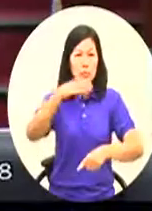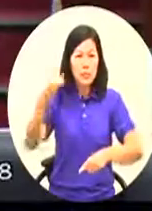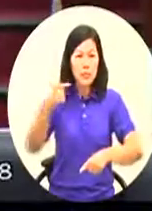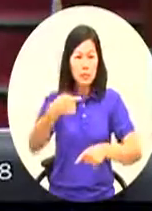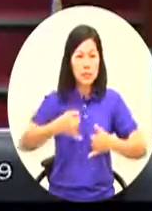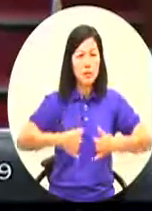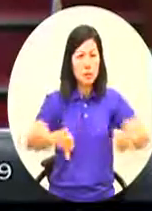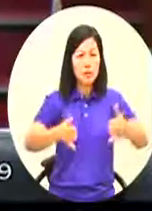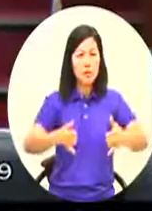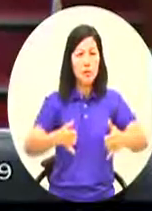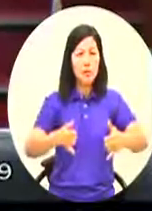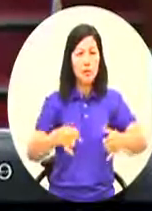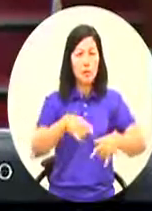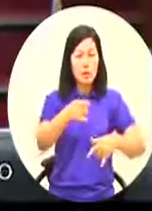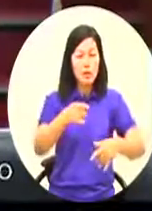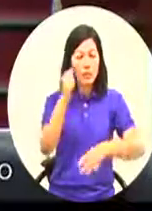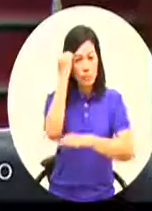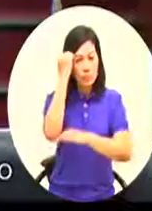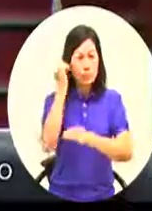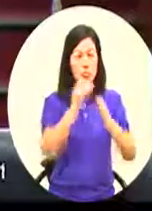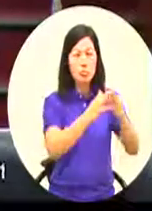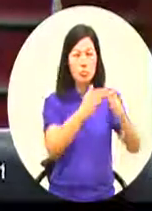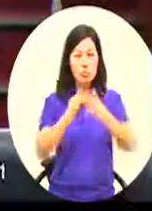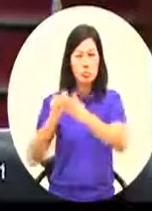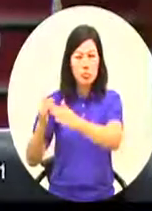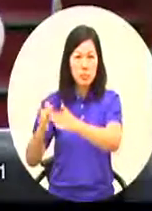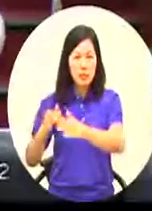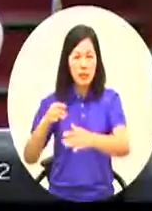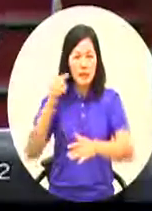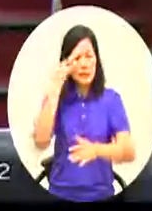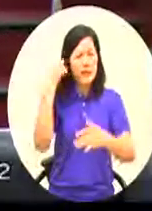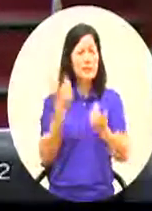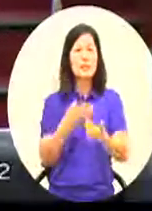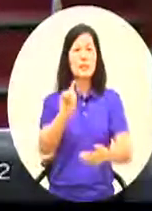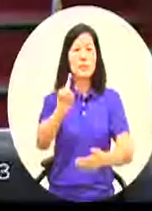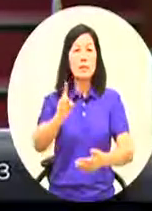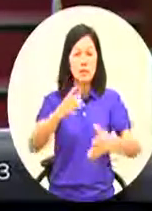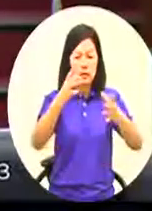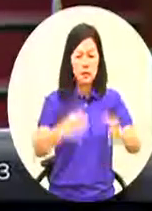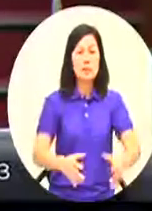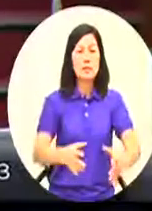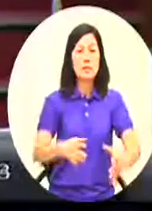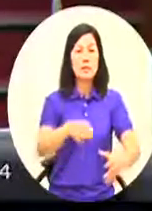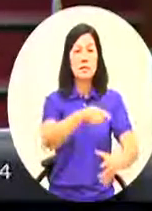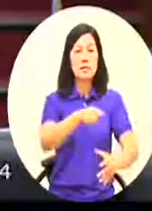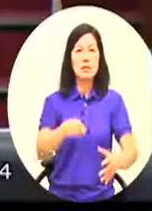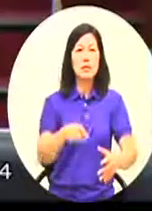遐一排诶徛家，大家拢反对啥？反对伫遐设置个设施吼。